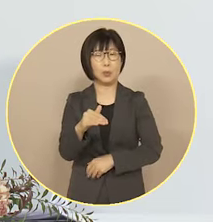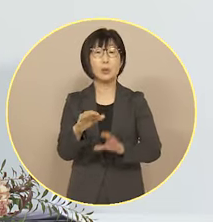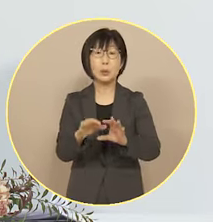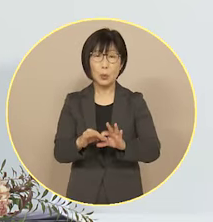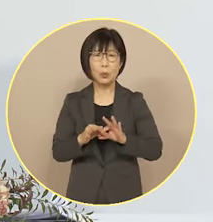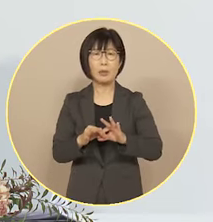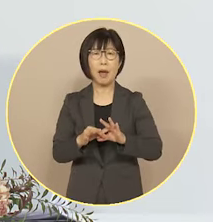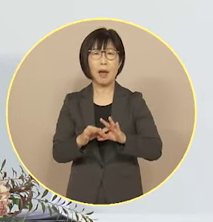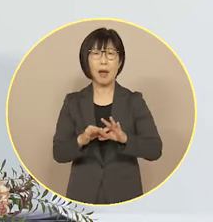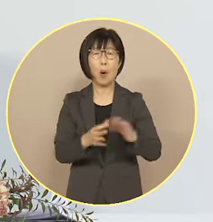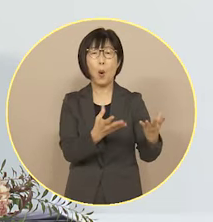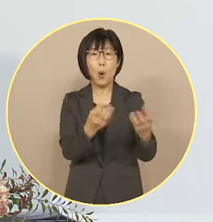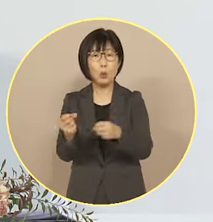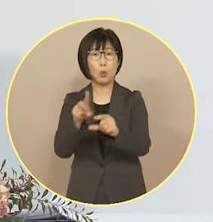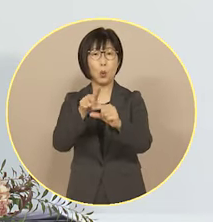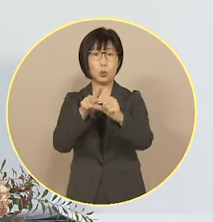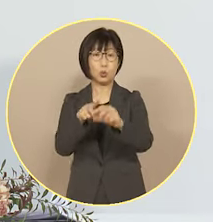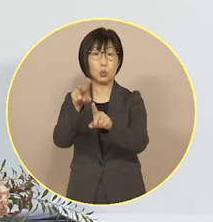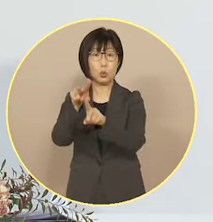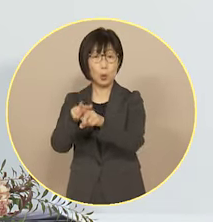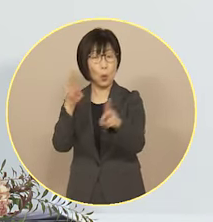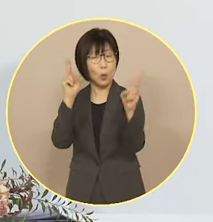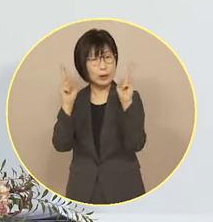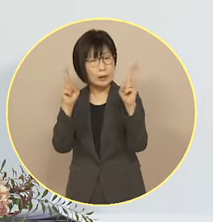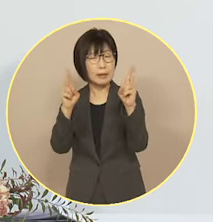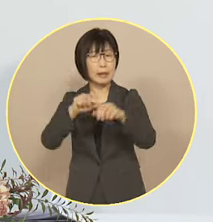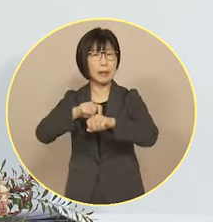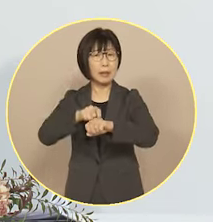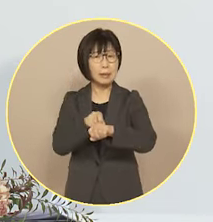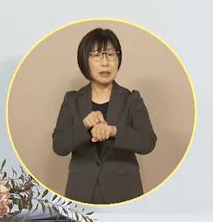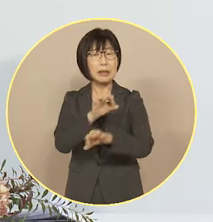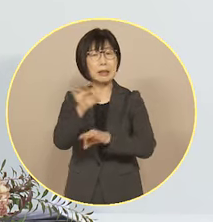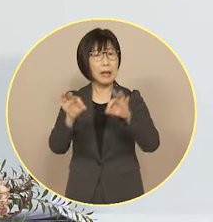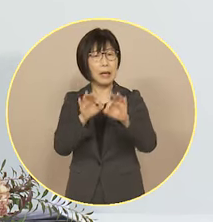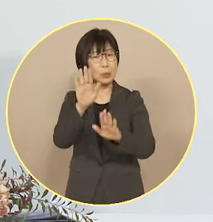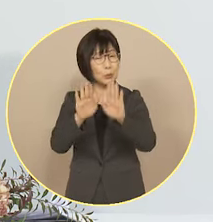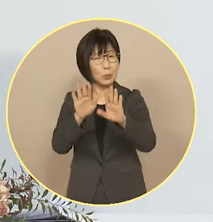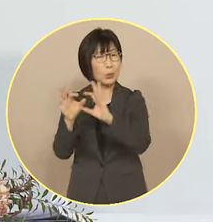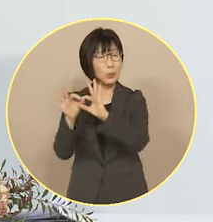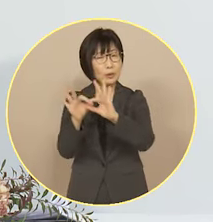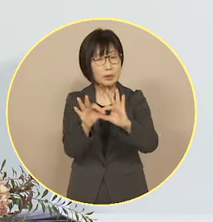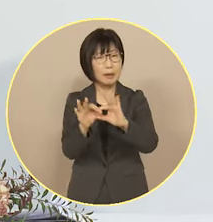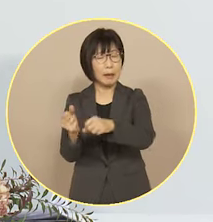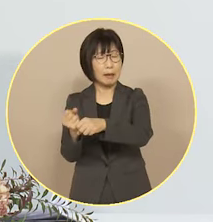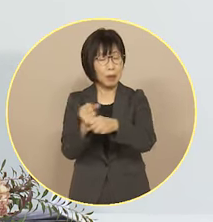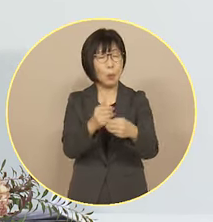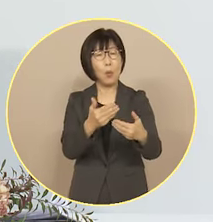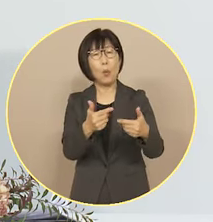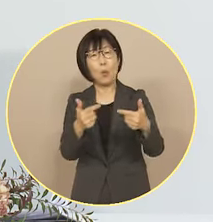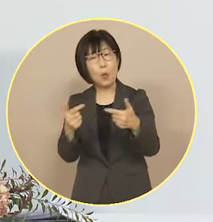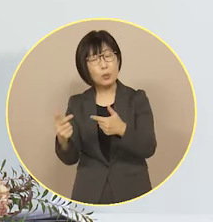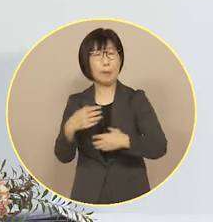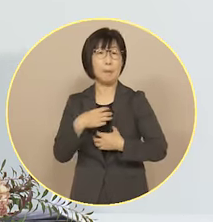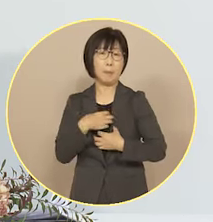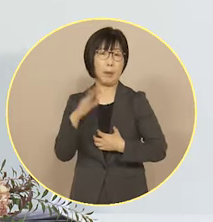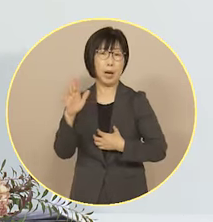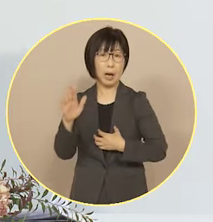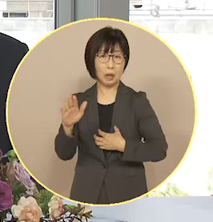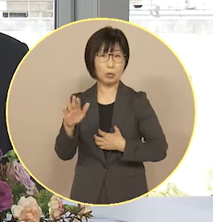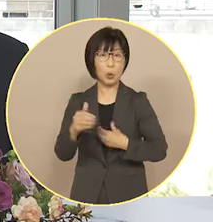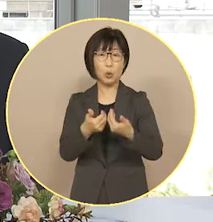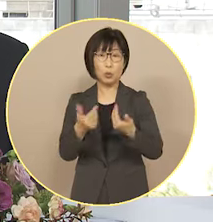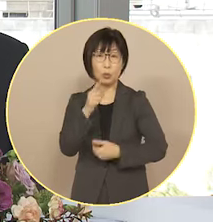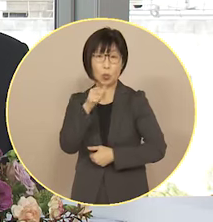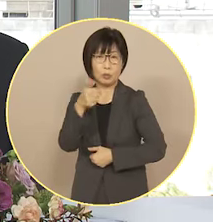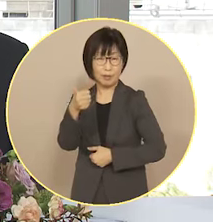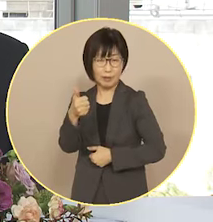より多くの中小企業では厳しい経営環境が続き回復の遅れが懸念されています旧徳さん